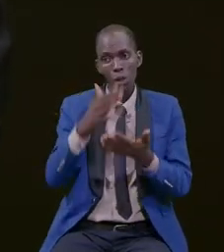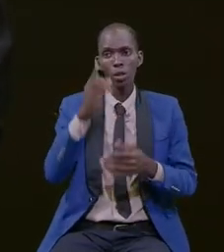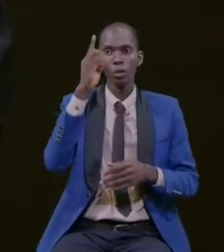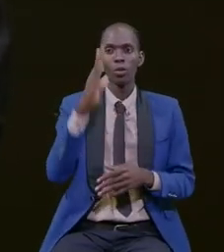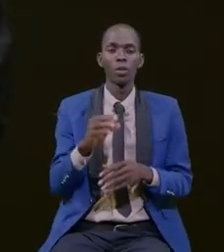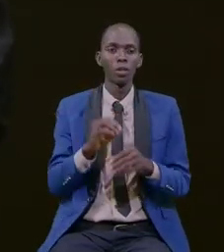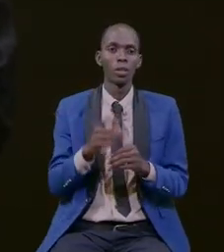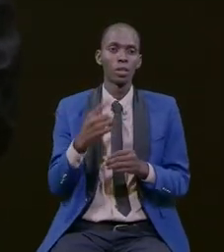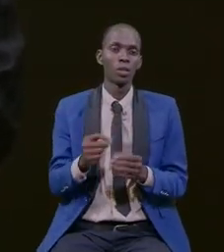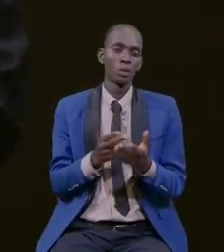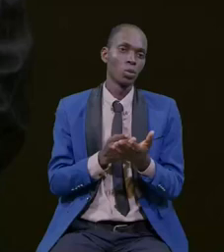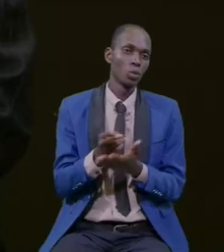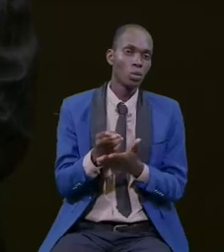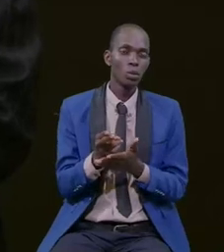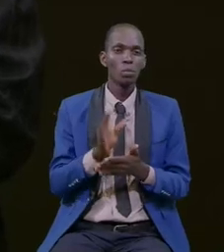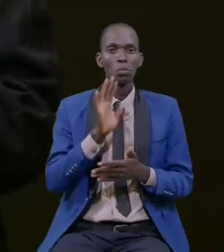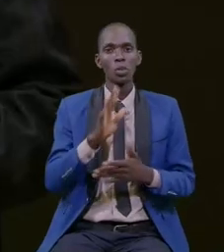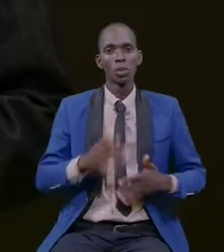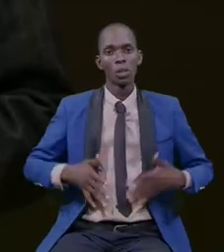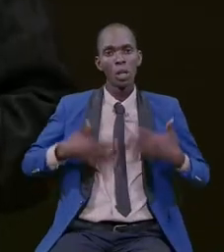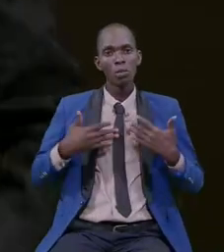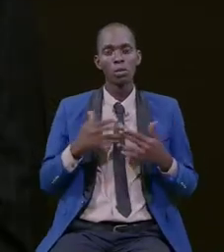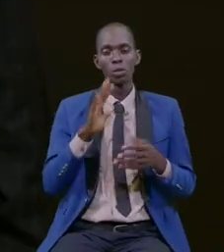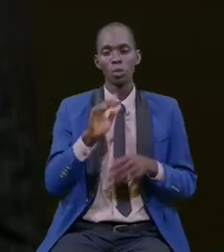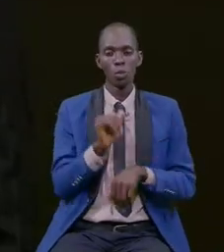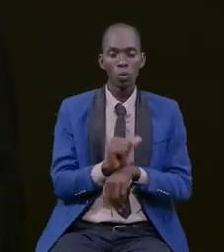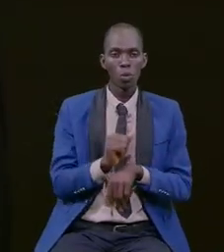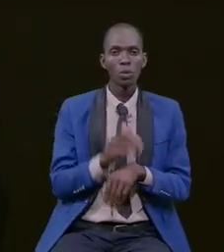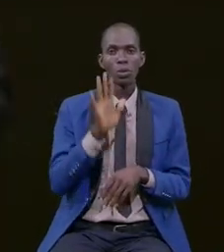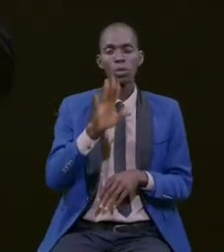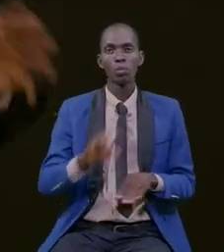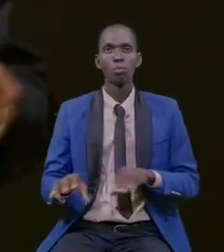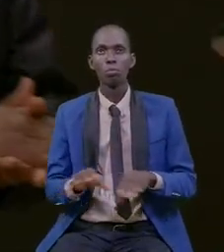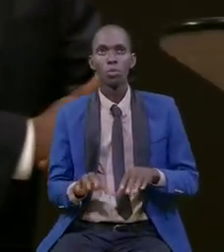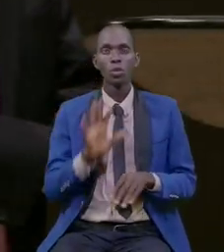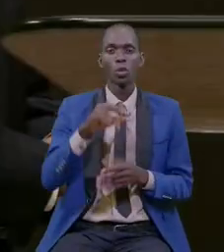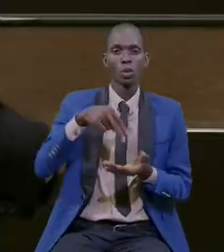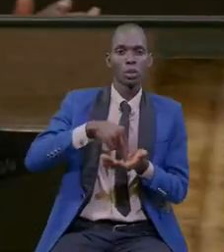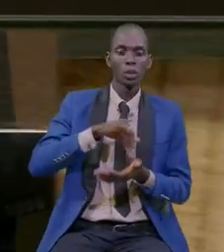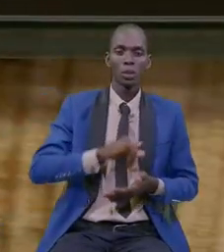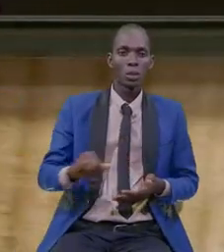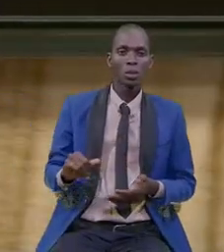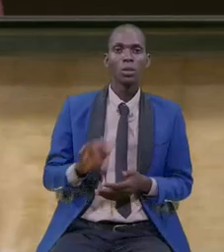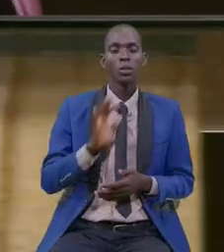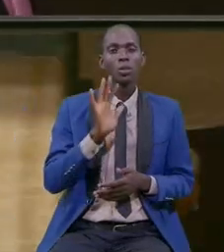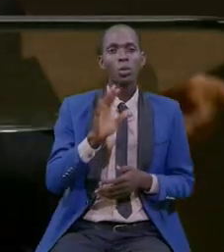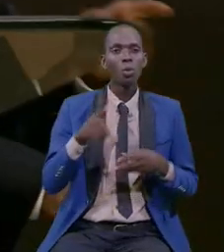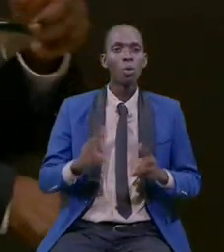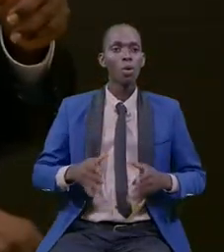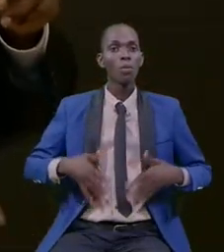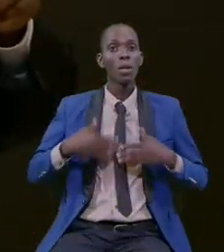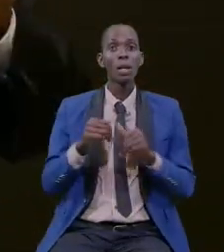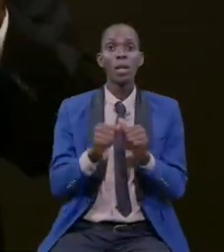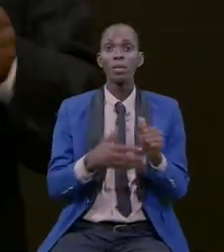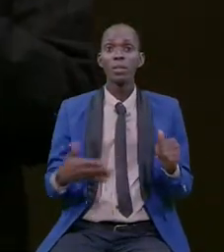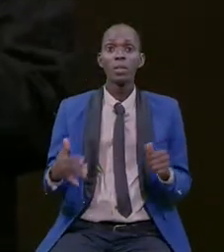dans la vérité votre vie votre œuvre vos actions votre ténacité votre disposition votre fermeté tout